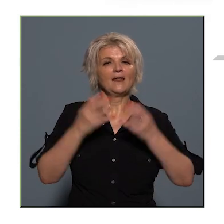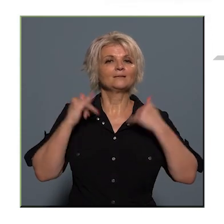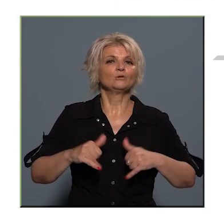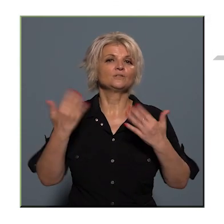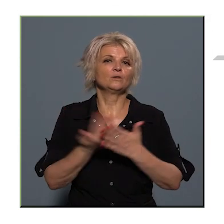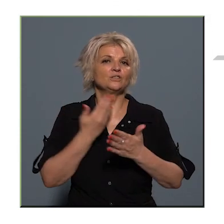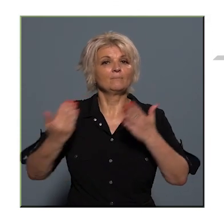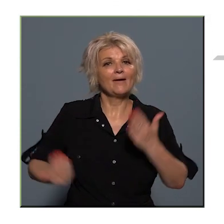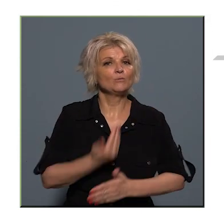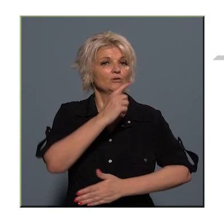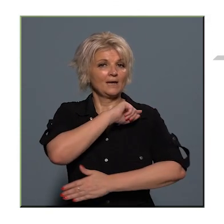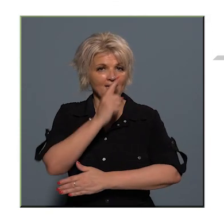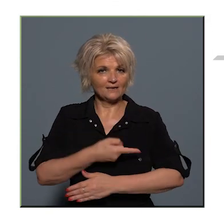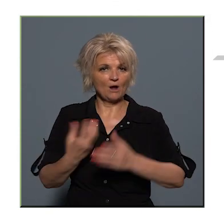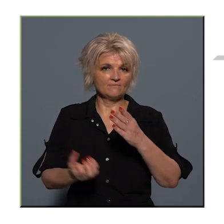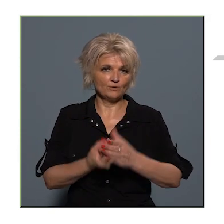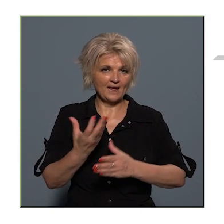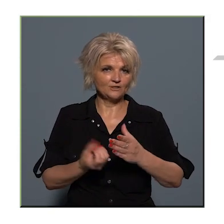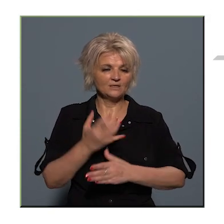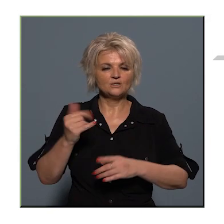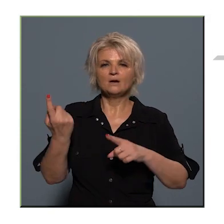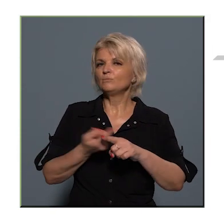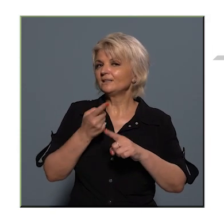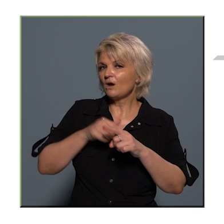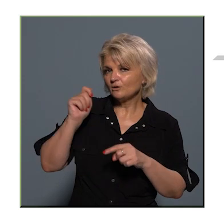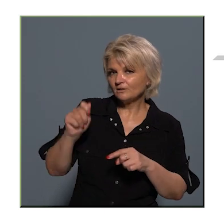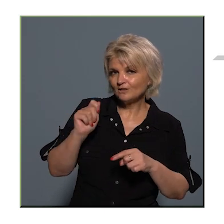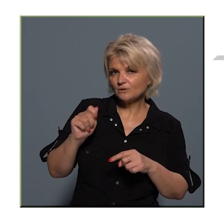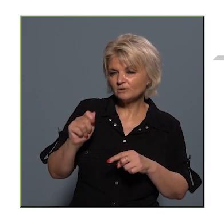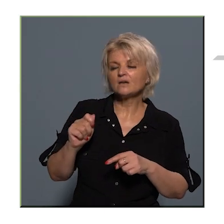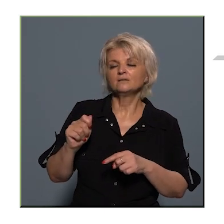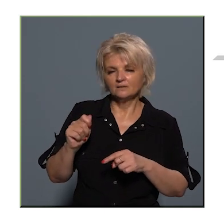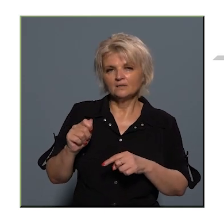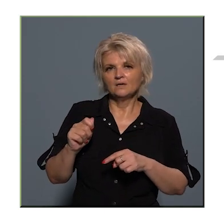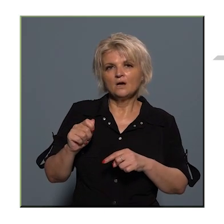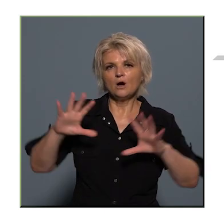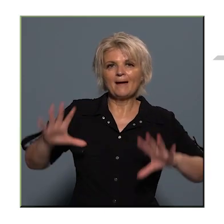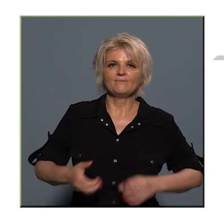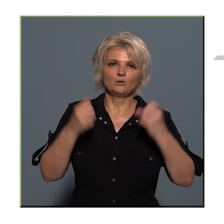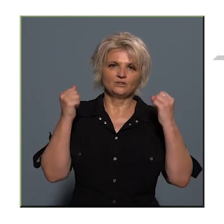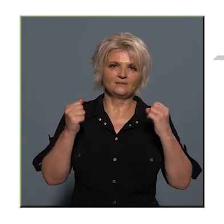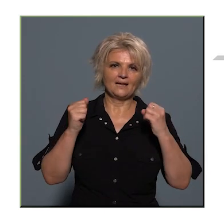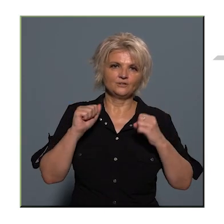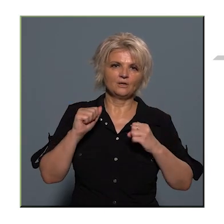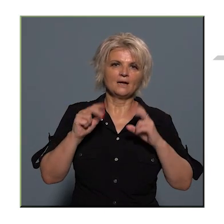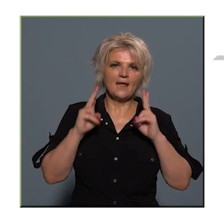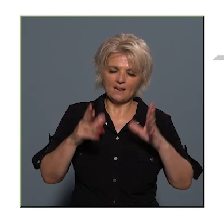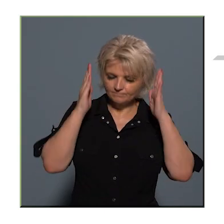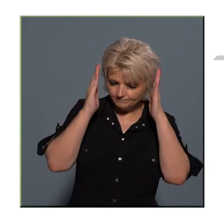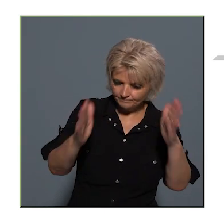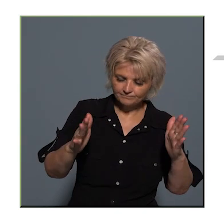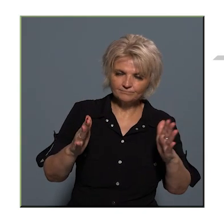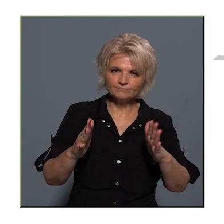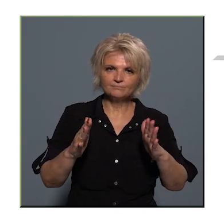szüksége megújuló energiaforrásokra, és a politikai döntéshozóknak egyértelműen a megvalósításukra kell